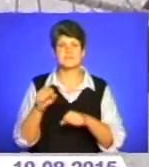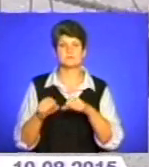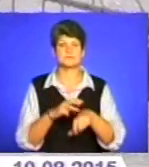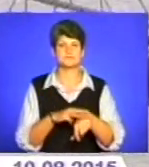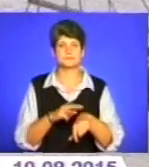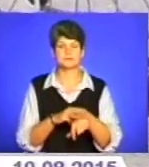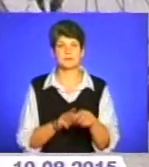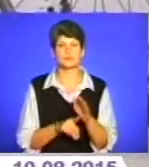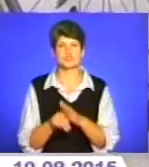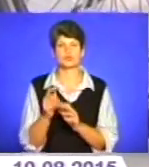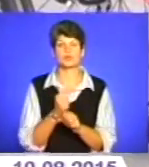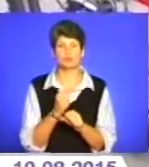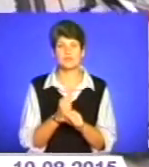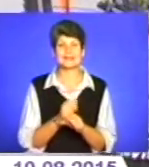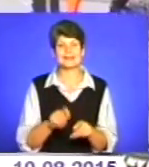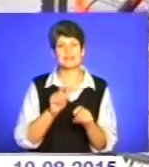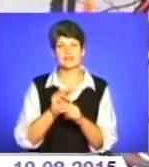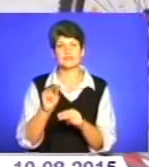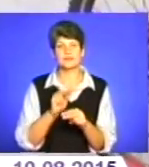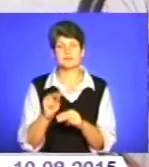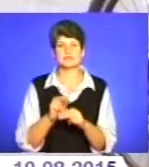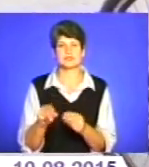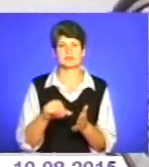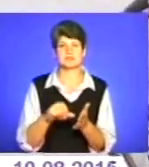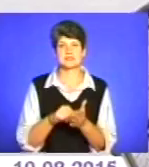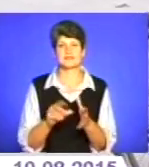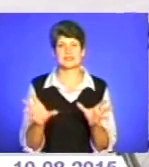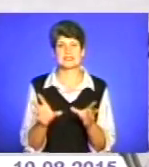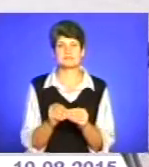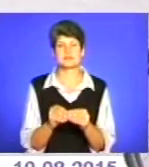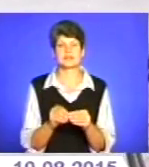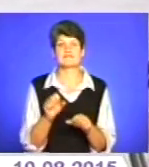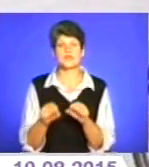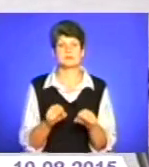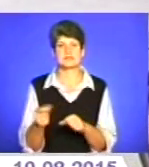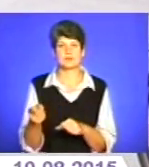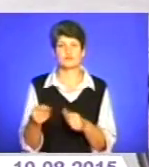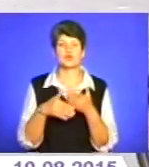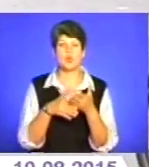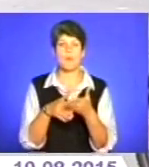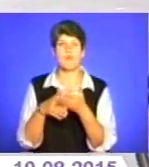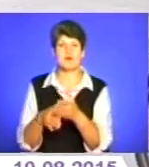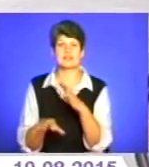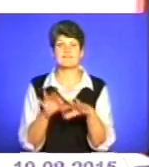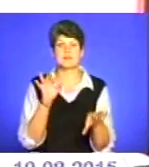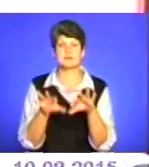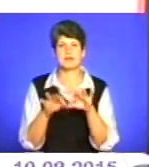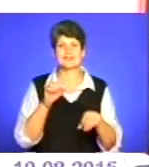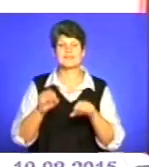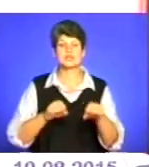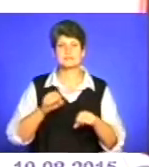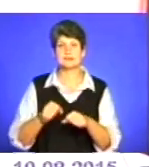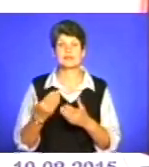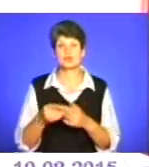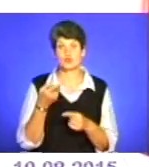початком роботи інструктували та проводили з ними заняття представники спілки велосипедистів Тернополя. Вони ж допомагали вибирати велосипеди, і якщо